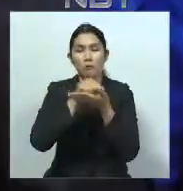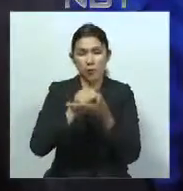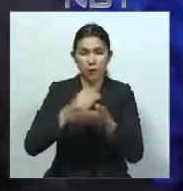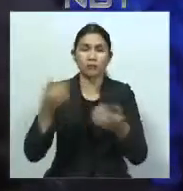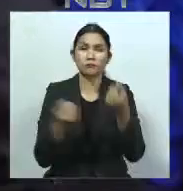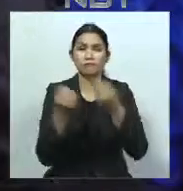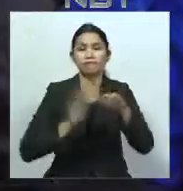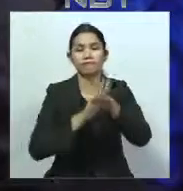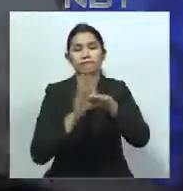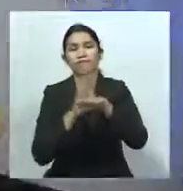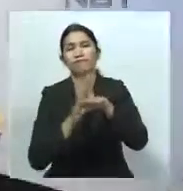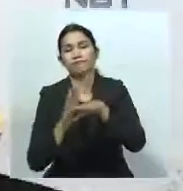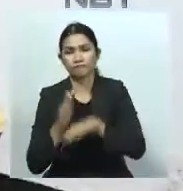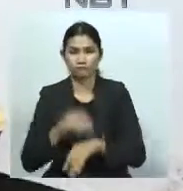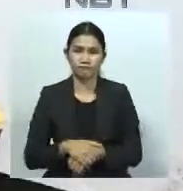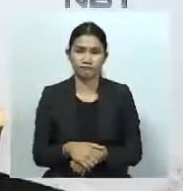แคร์